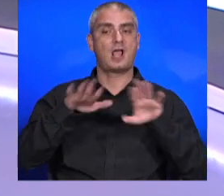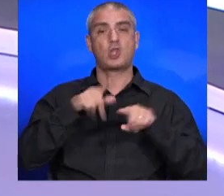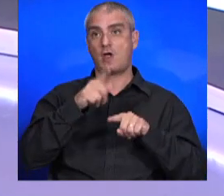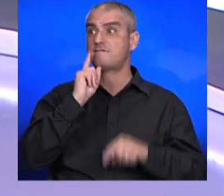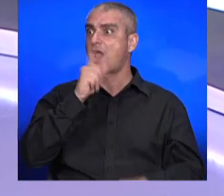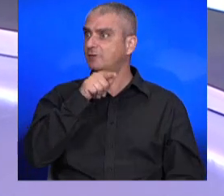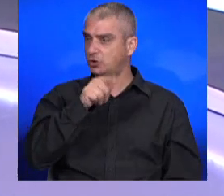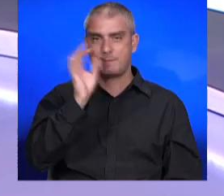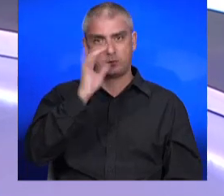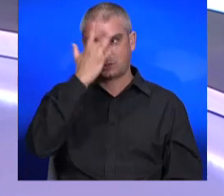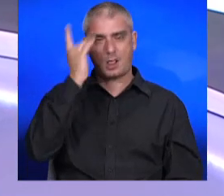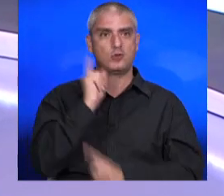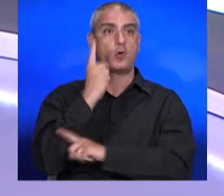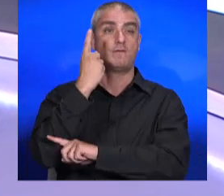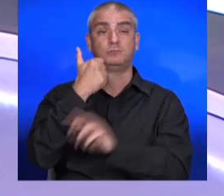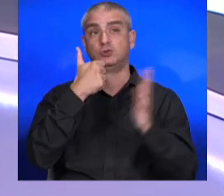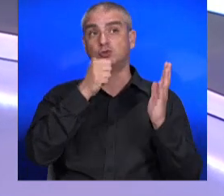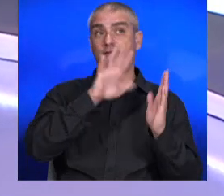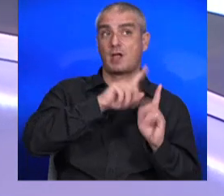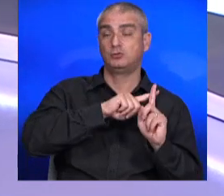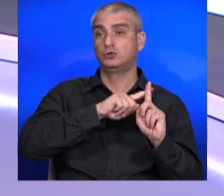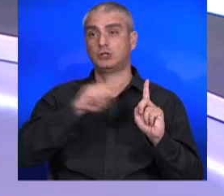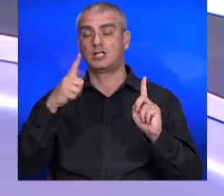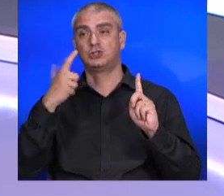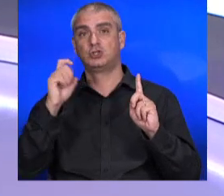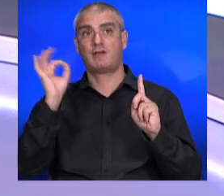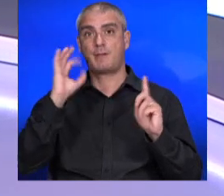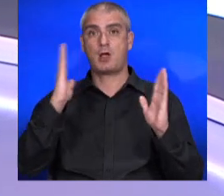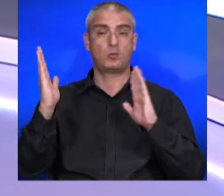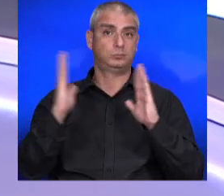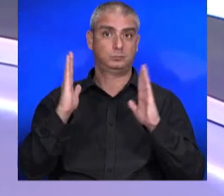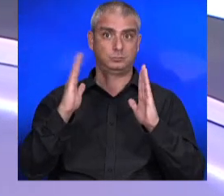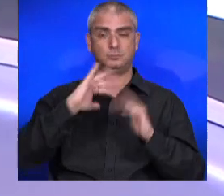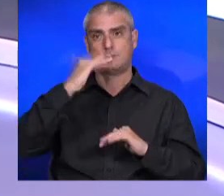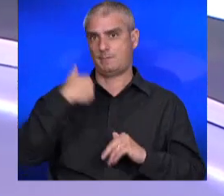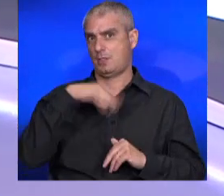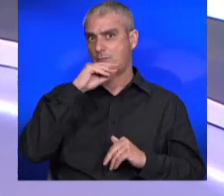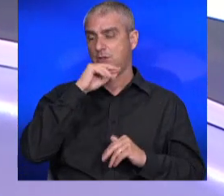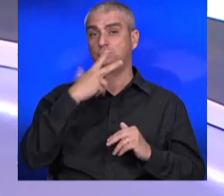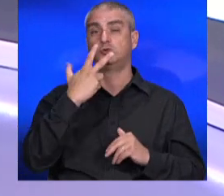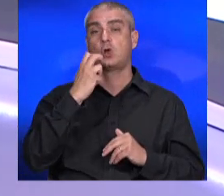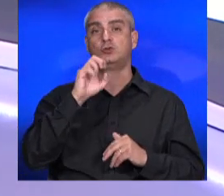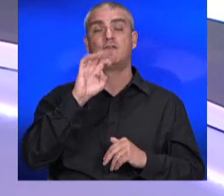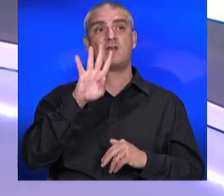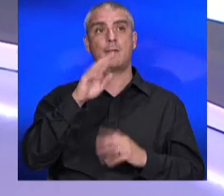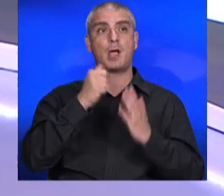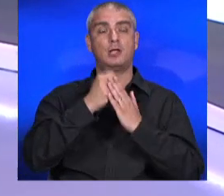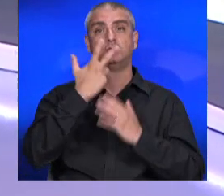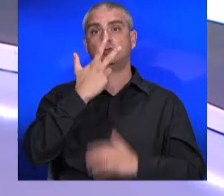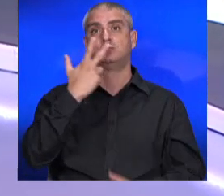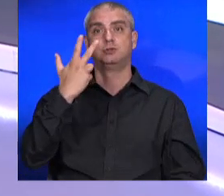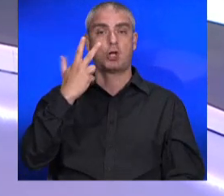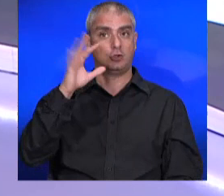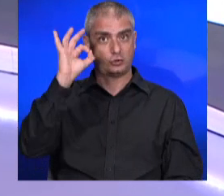גבוהים, בין 65 ל-70 אחוזי לחות. בערים אנחנו מדברים על 34 עד 33 מעלות, בצפון